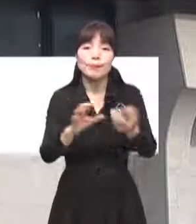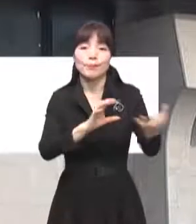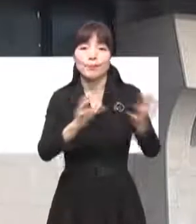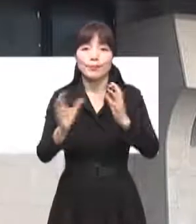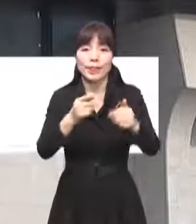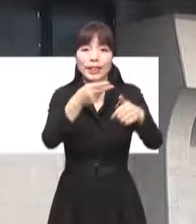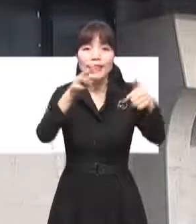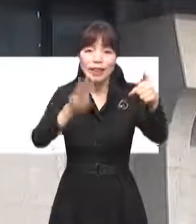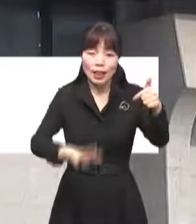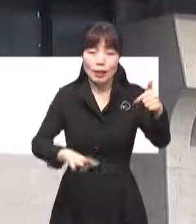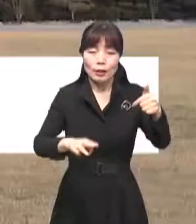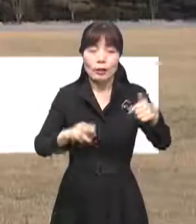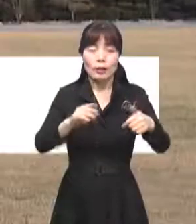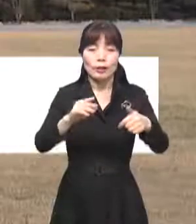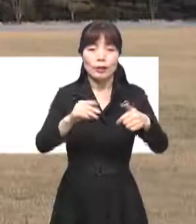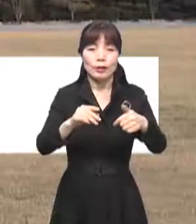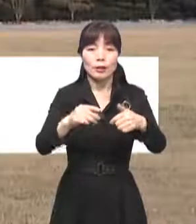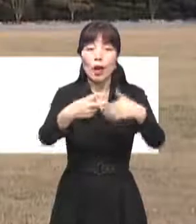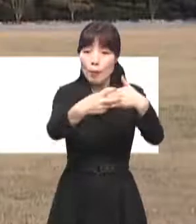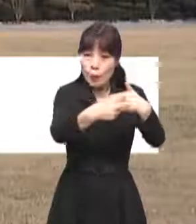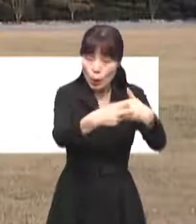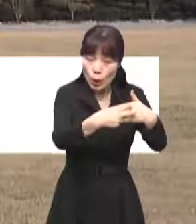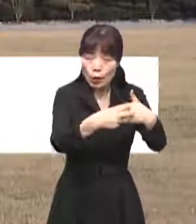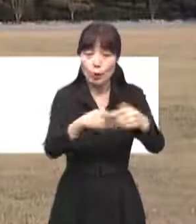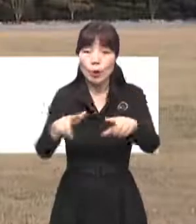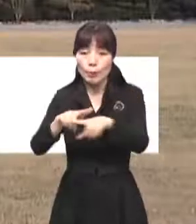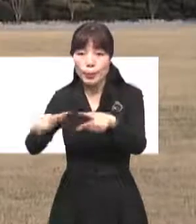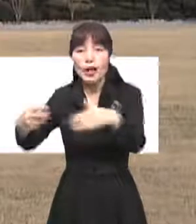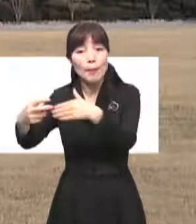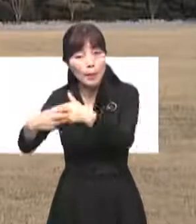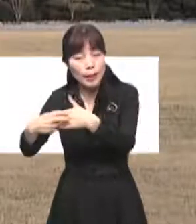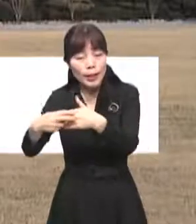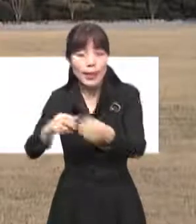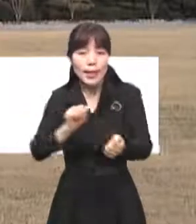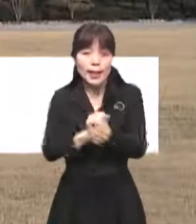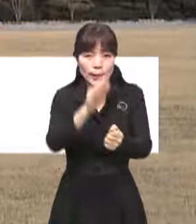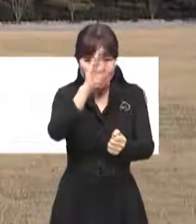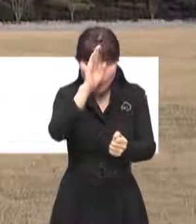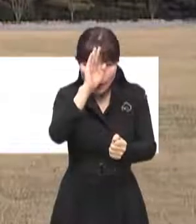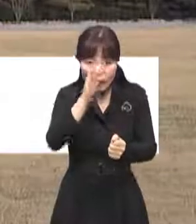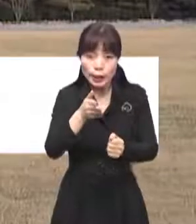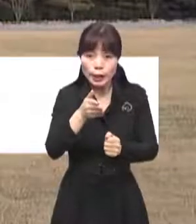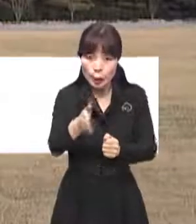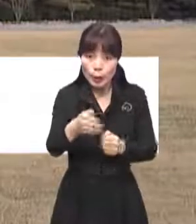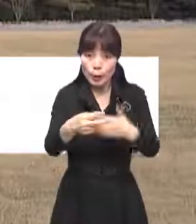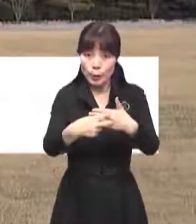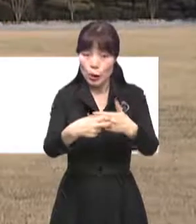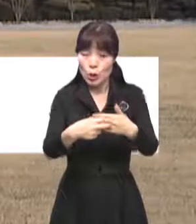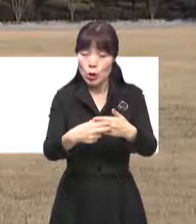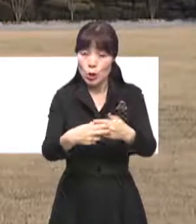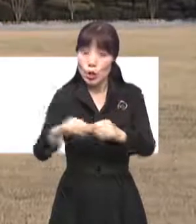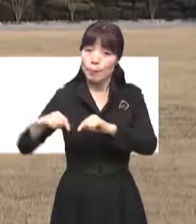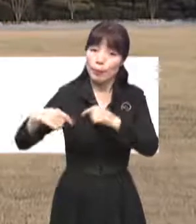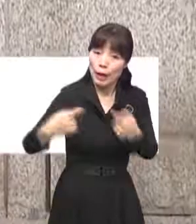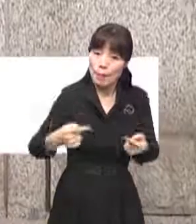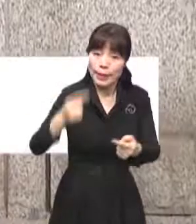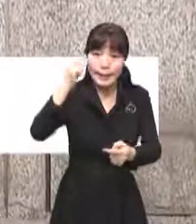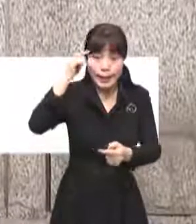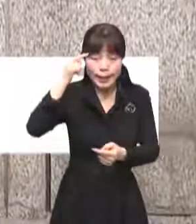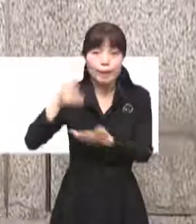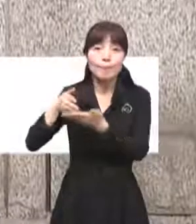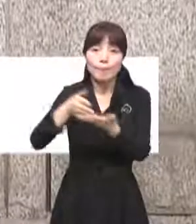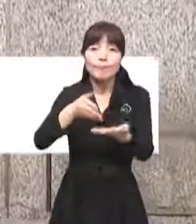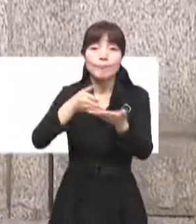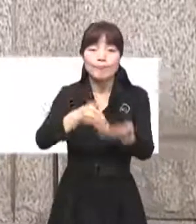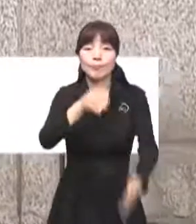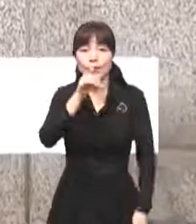인천권역은 인천의료원과 지역 민간기관 다수가 감염병 전문병원 공모에 적극 참여할 의사를 표명하고 있습니다.